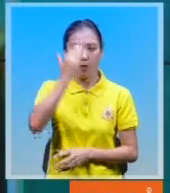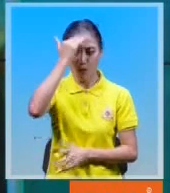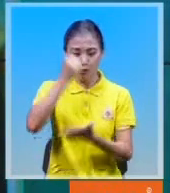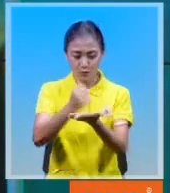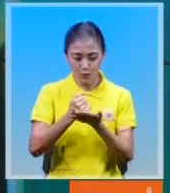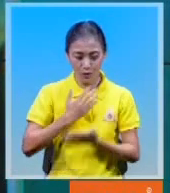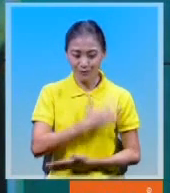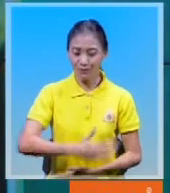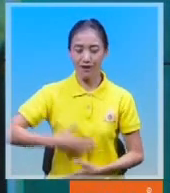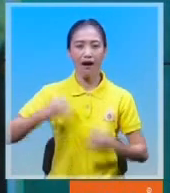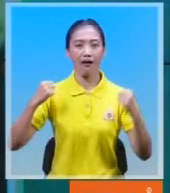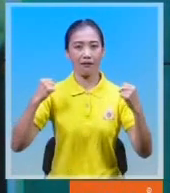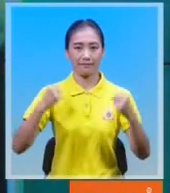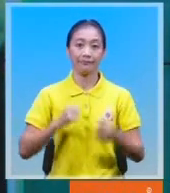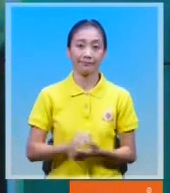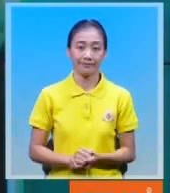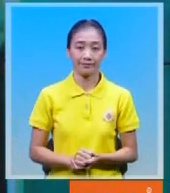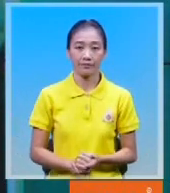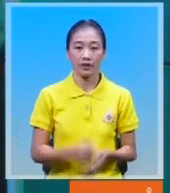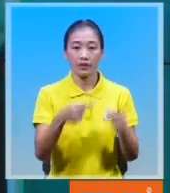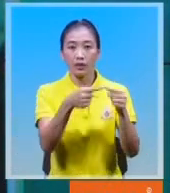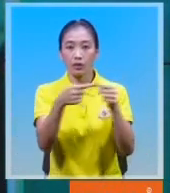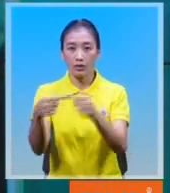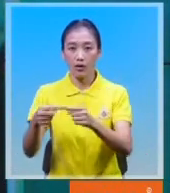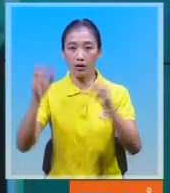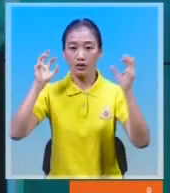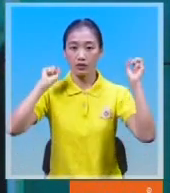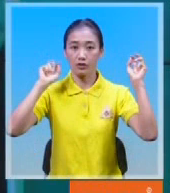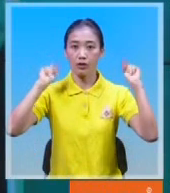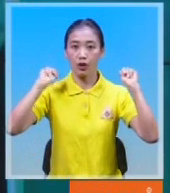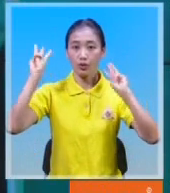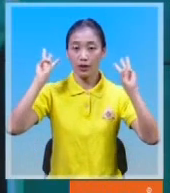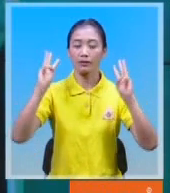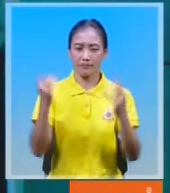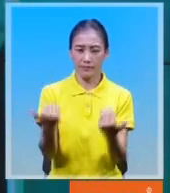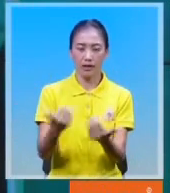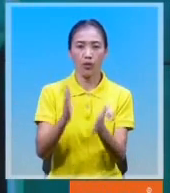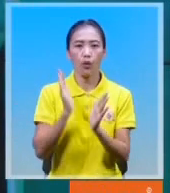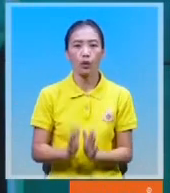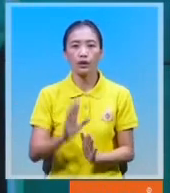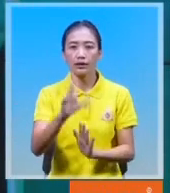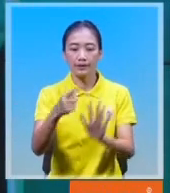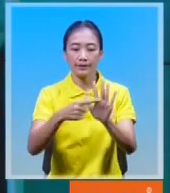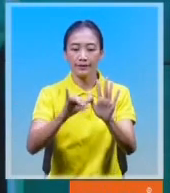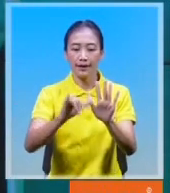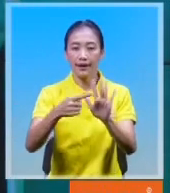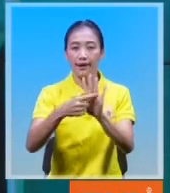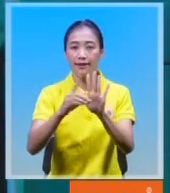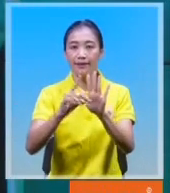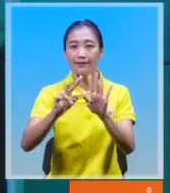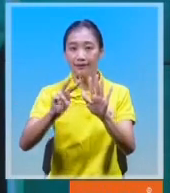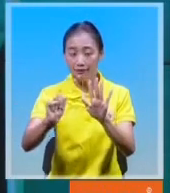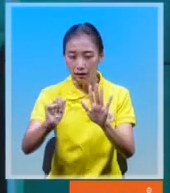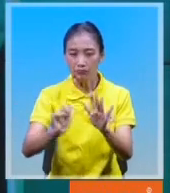ต่อมานะครับไปกันที่นครสวรรค์ยังคงตามต่อกับการเสียชีวิตของน้องชายแดนใช่นะครับซึ่งล่าสุดนี้โอ้โหเจ้าหน้าที่ก็เก่